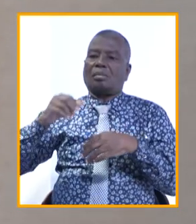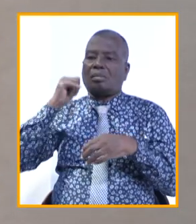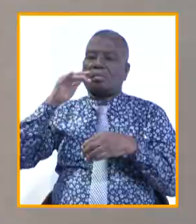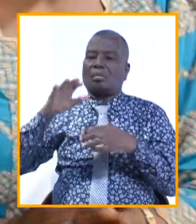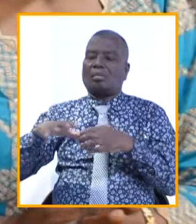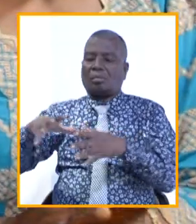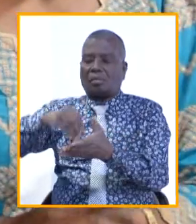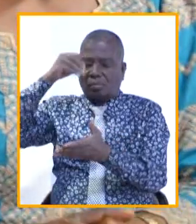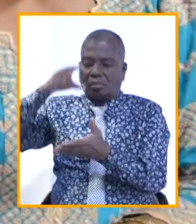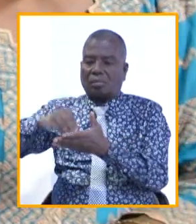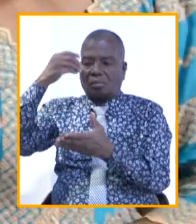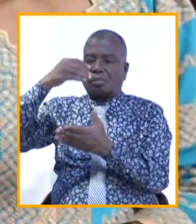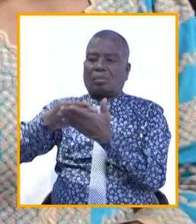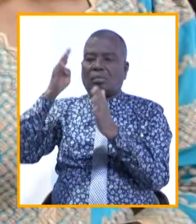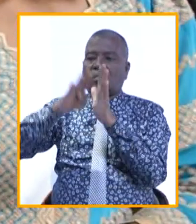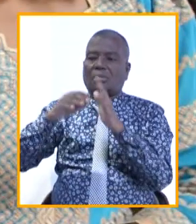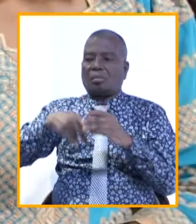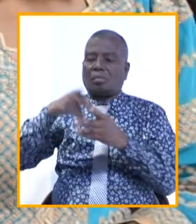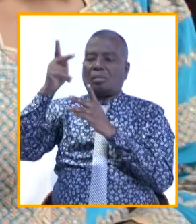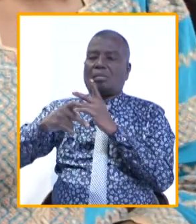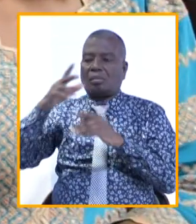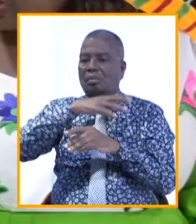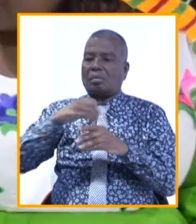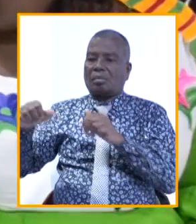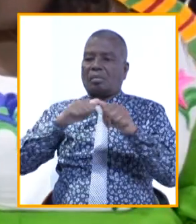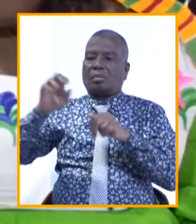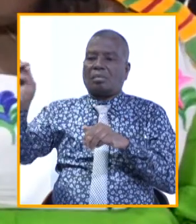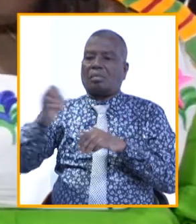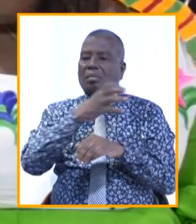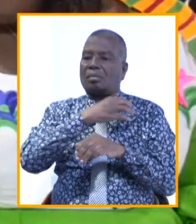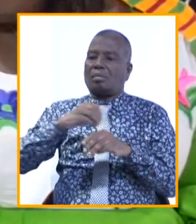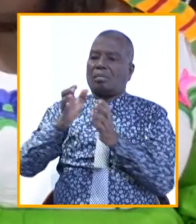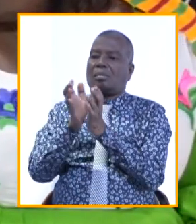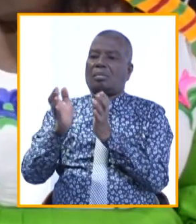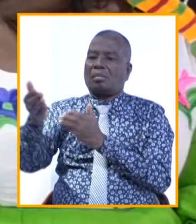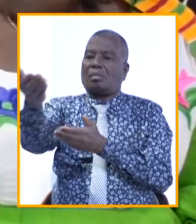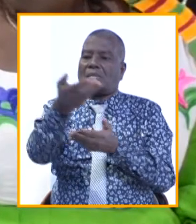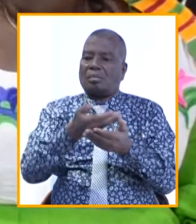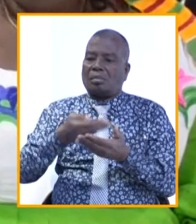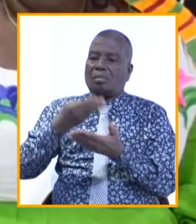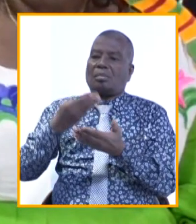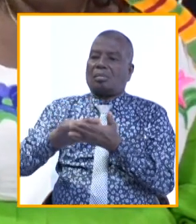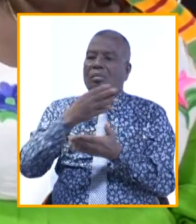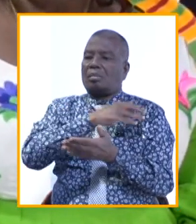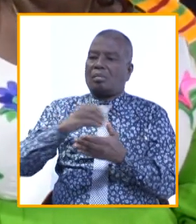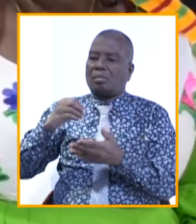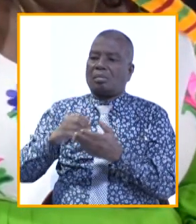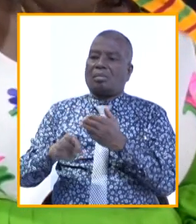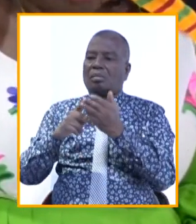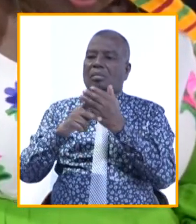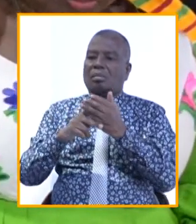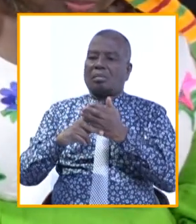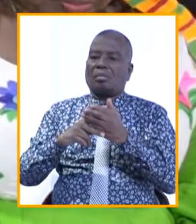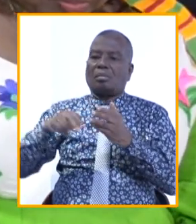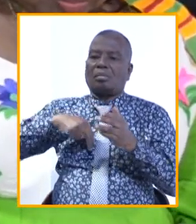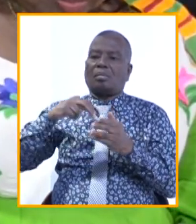rudiments nécessaires au financement des projets, à la réalisation des activités génératrices de revenus et aux mécanismes de soutien étatique.